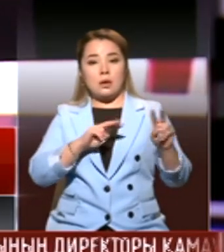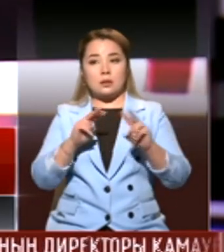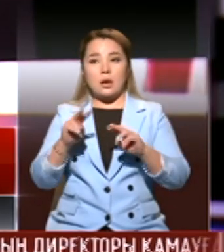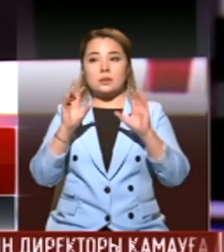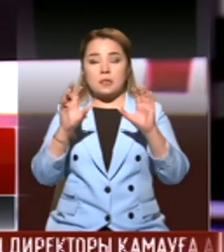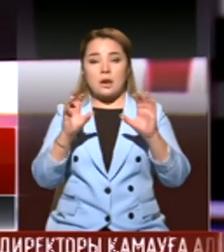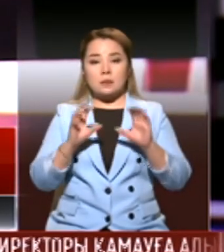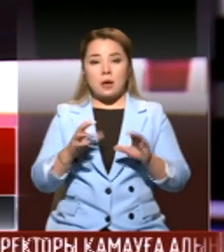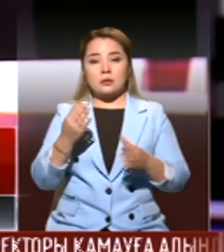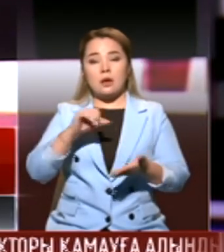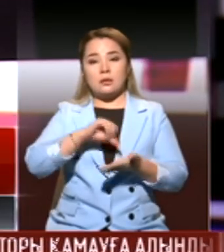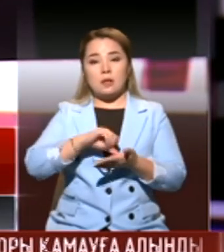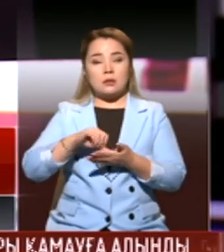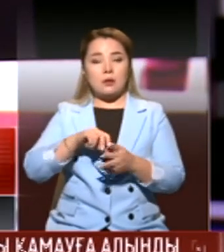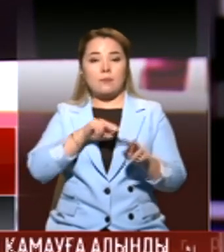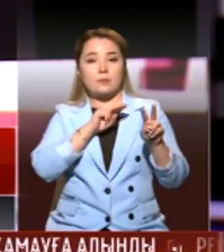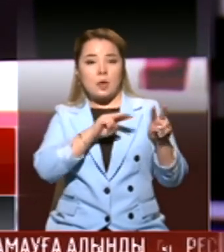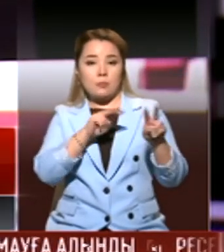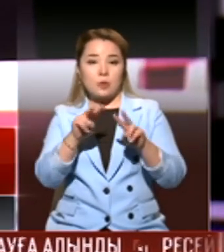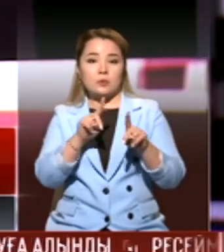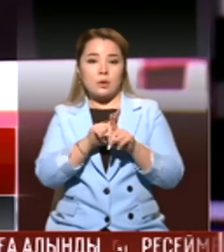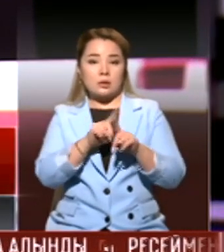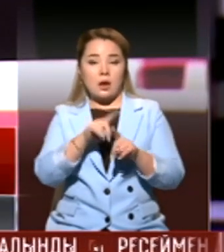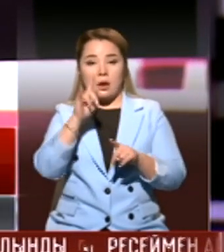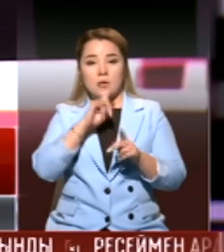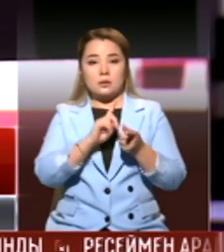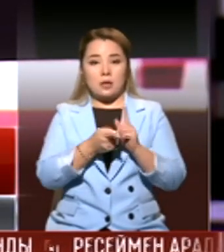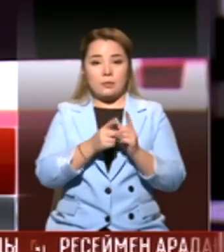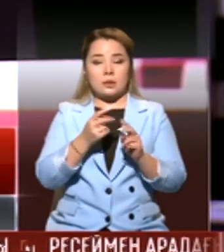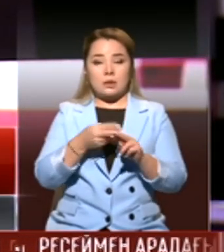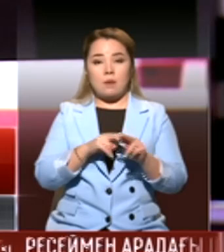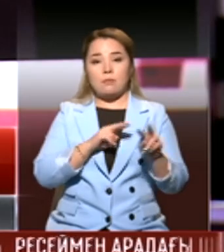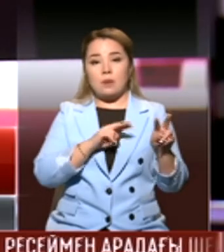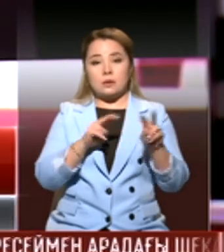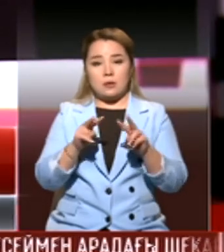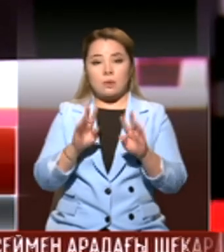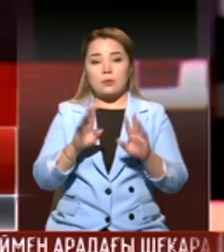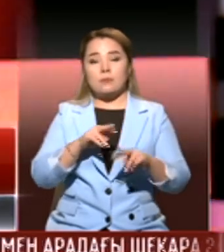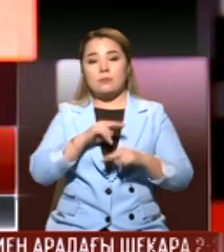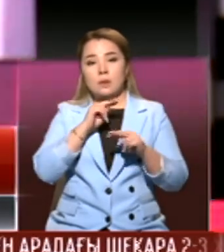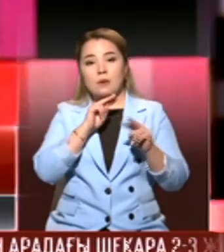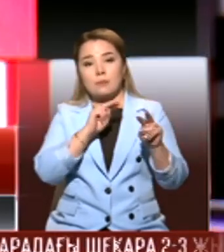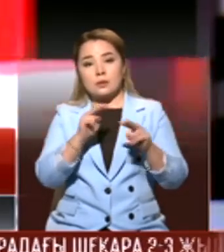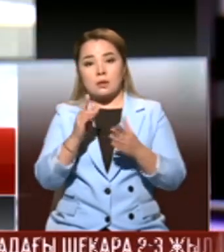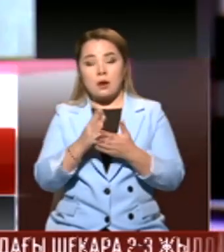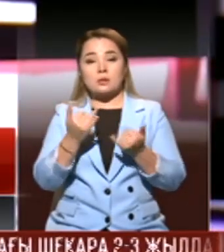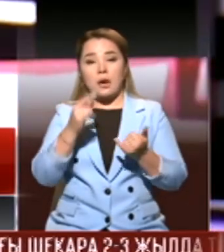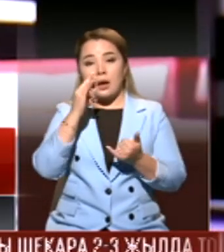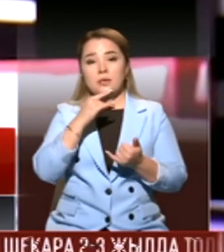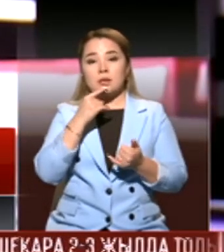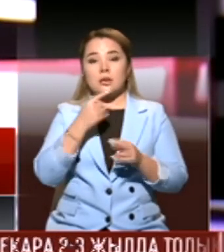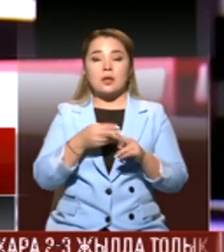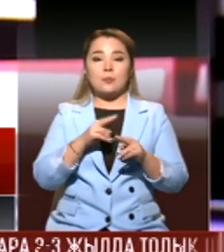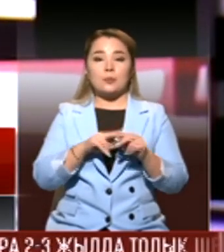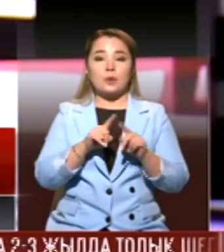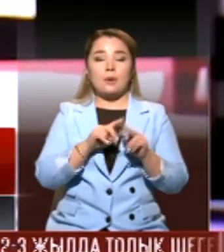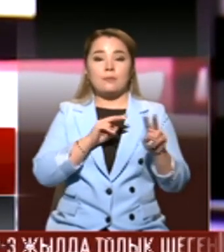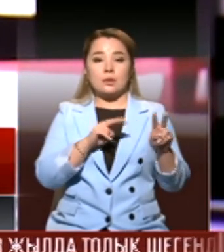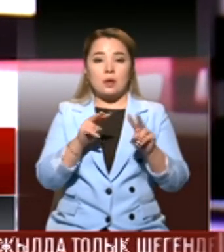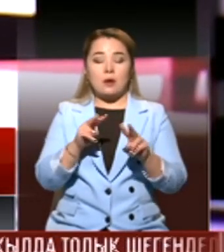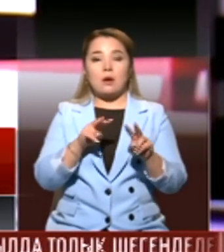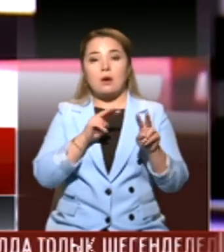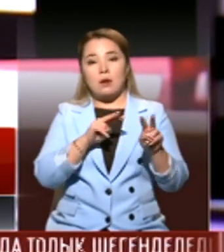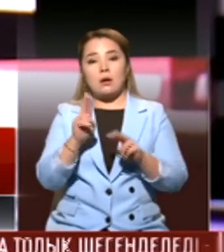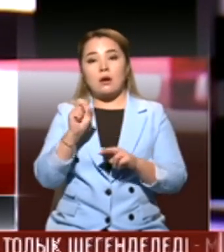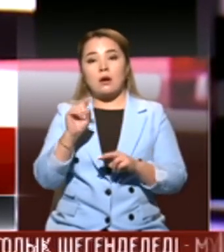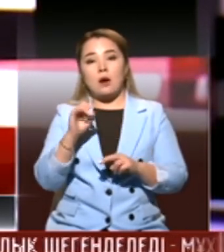заңдағы, енді наблюдатель деген сөздің қазақша аудармасы ғой, байқаушы деген. Байқап қана жүреді. Иә, бірақ енді қазақ тілде наблюдательді қараушы